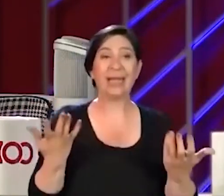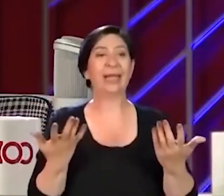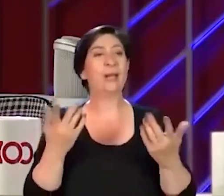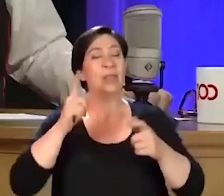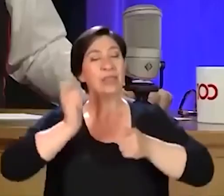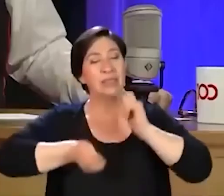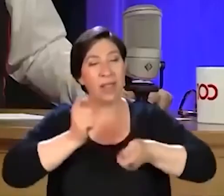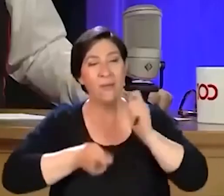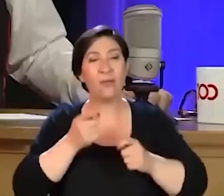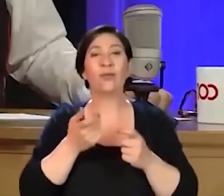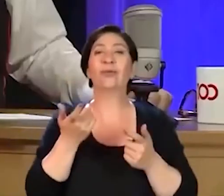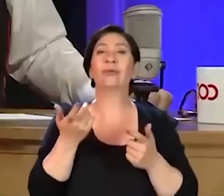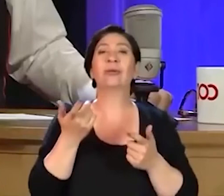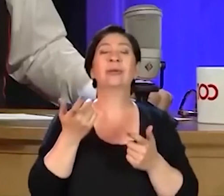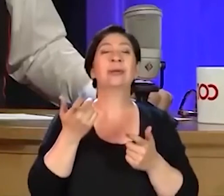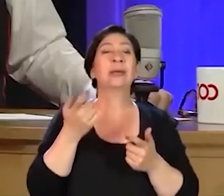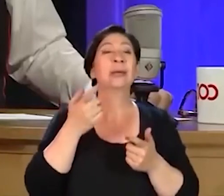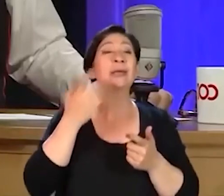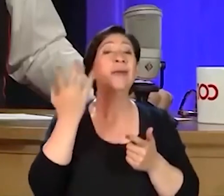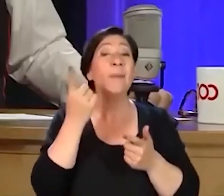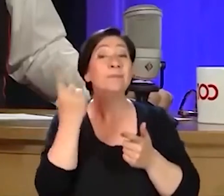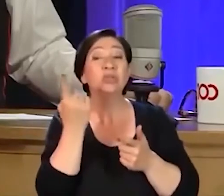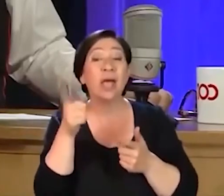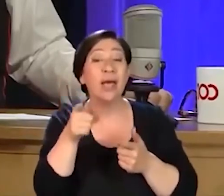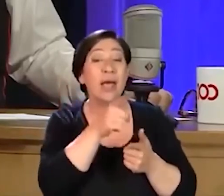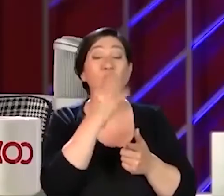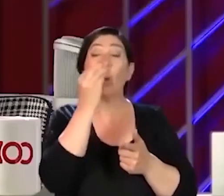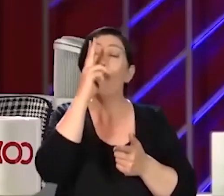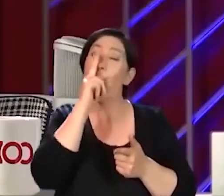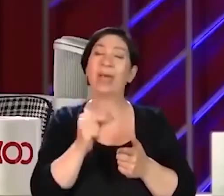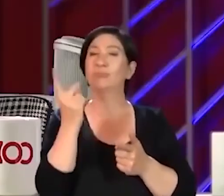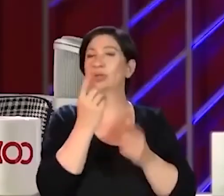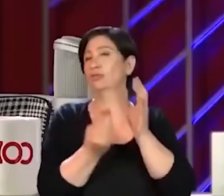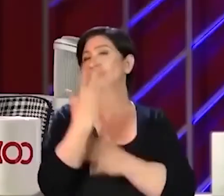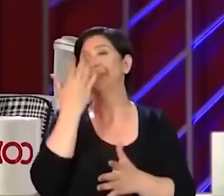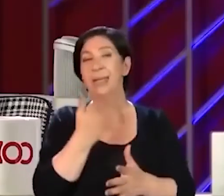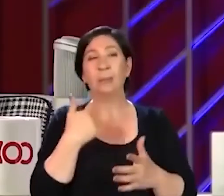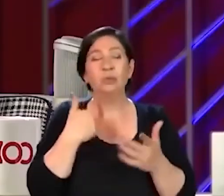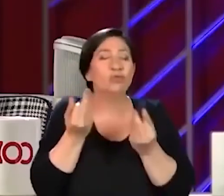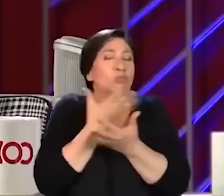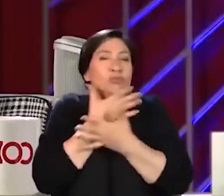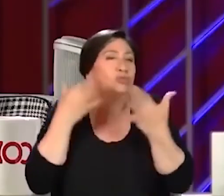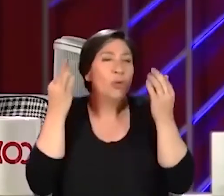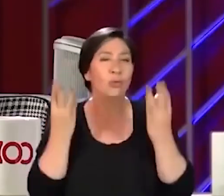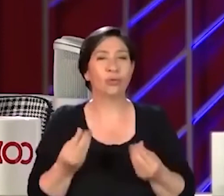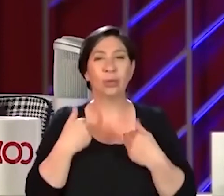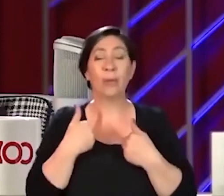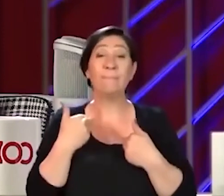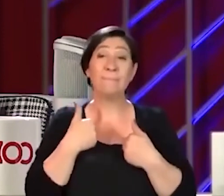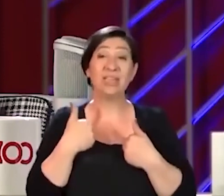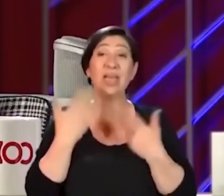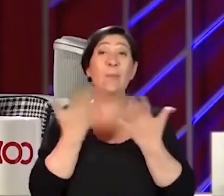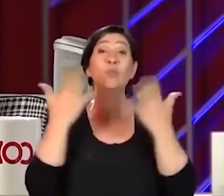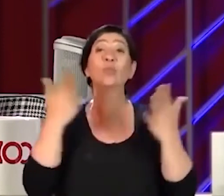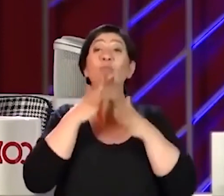bir davul beyitini veya genel soundunu çok beğendiği bir şey çıktı ortaya ve biz bizim çok mutlu etti ki Bence en